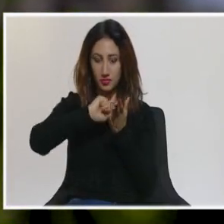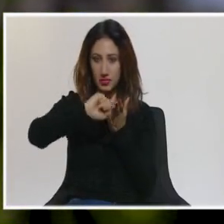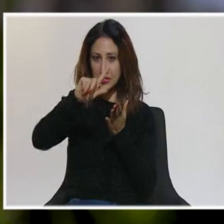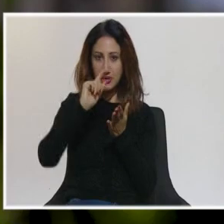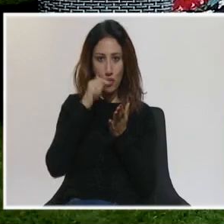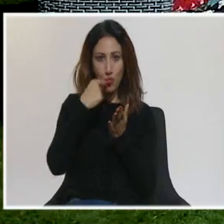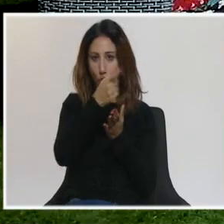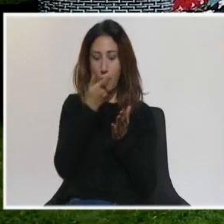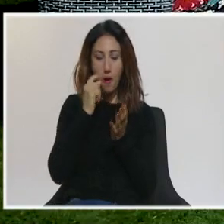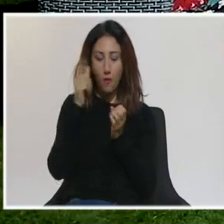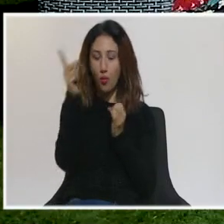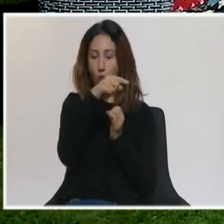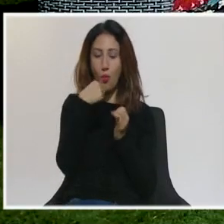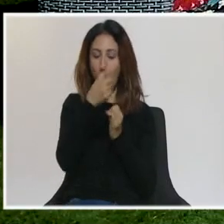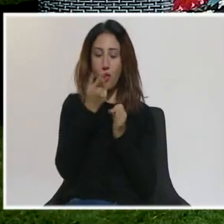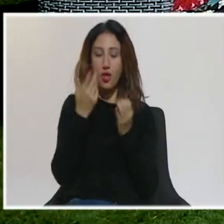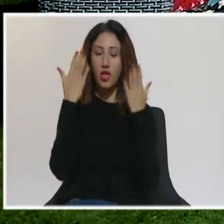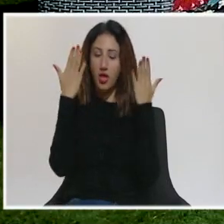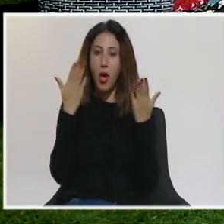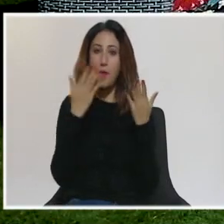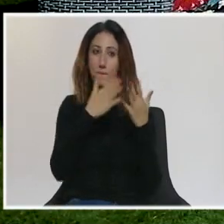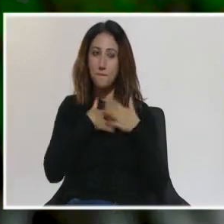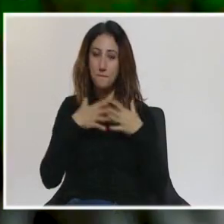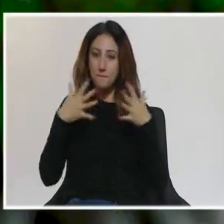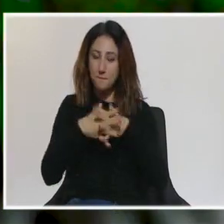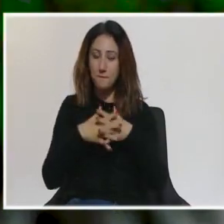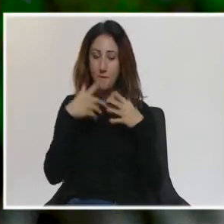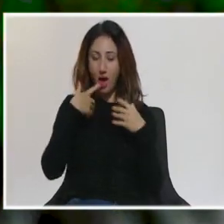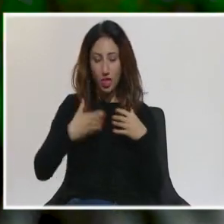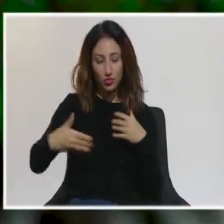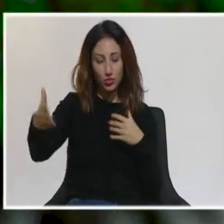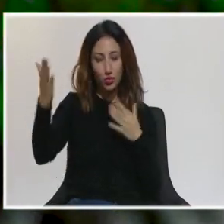تقولي له ايه ربنا يخليك ليا و